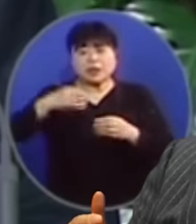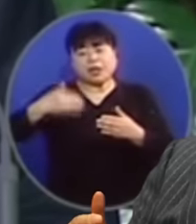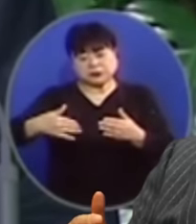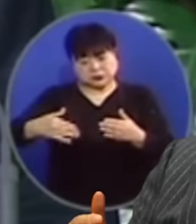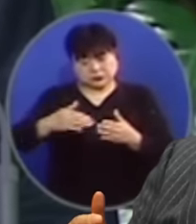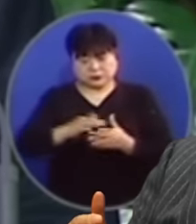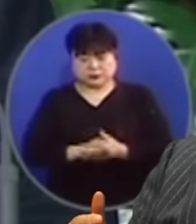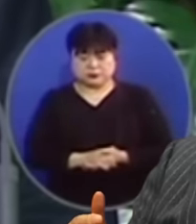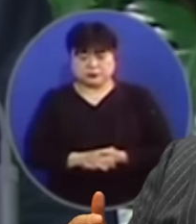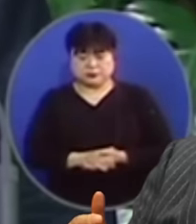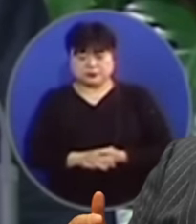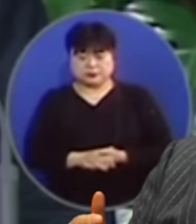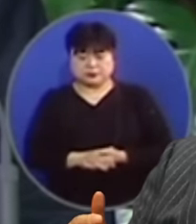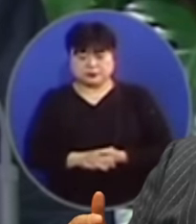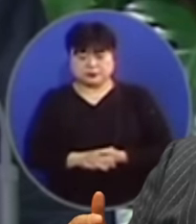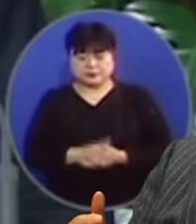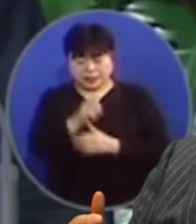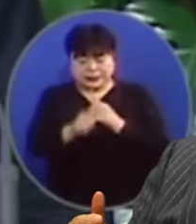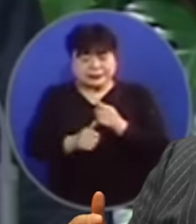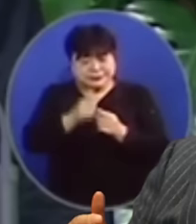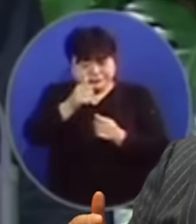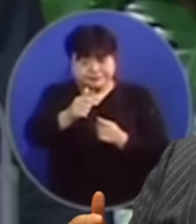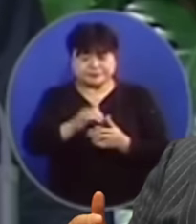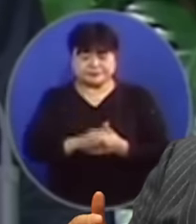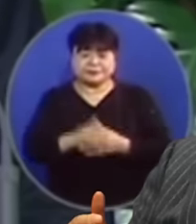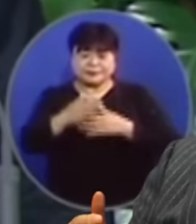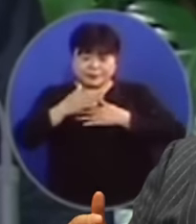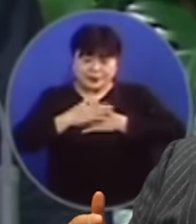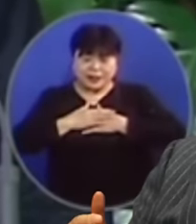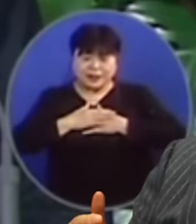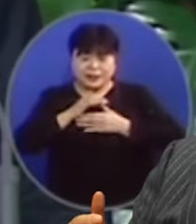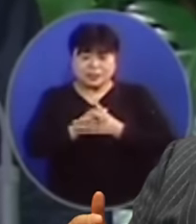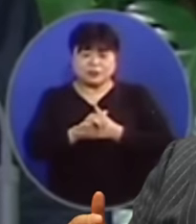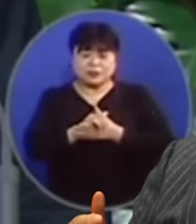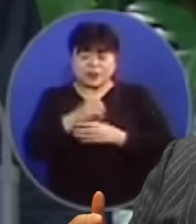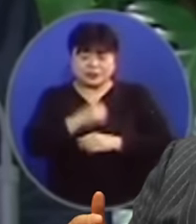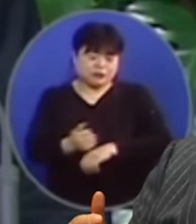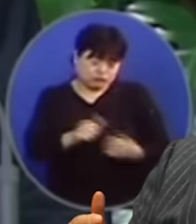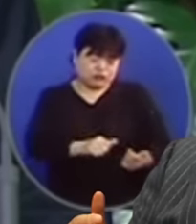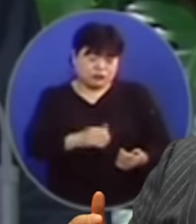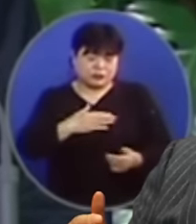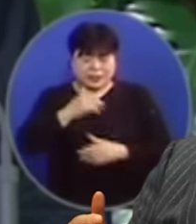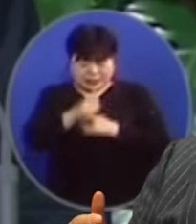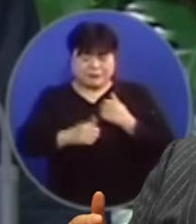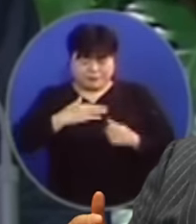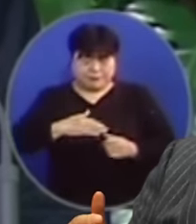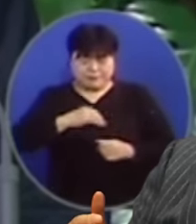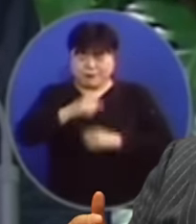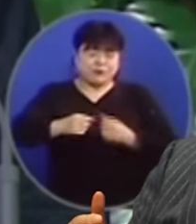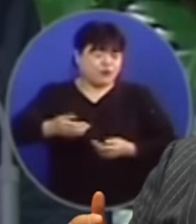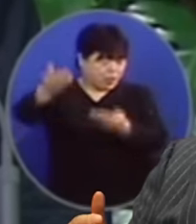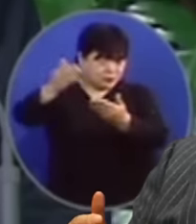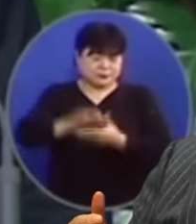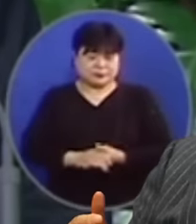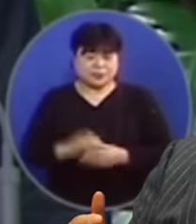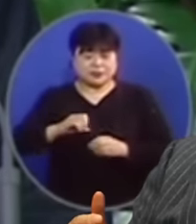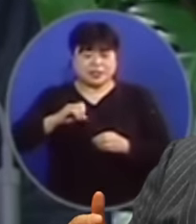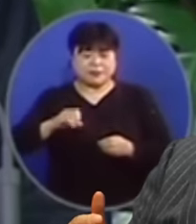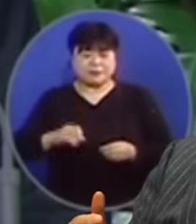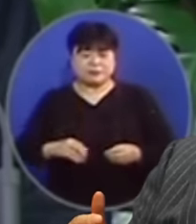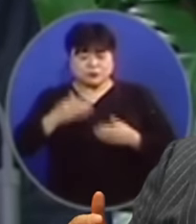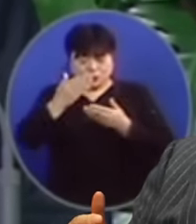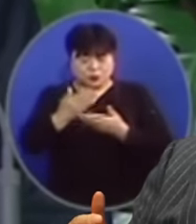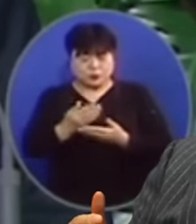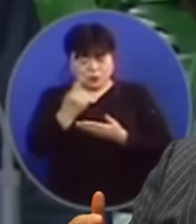없어요. 그래서 하나님, 나는 여기 기도하다가 죽을 테니까 하나님 알아서 하십시오. 응답할 때까지